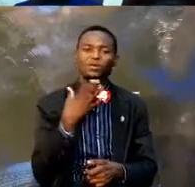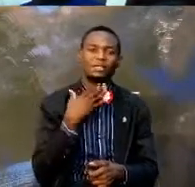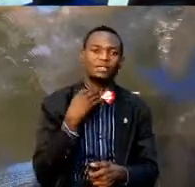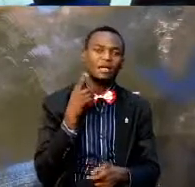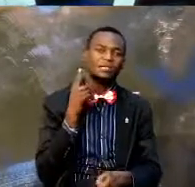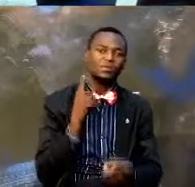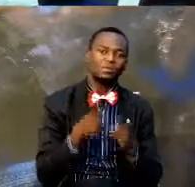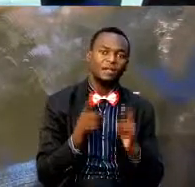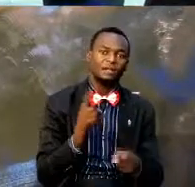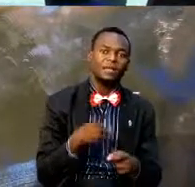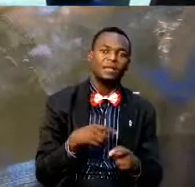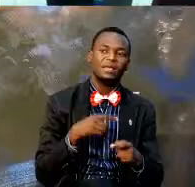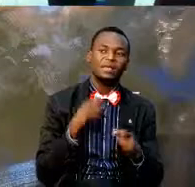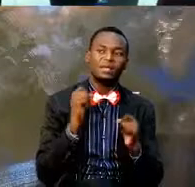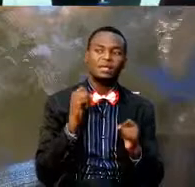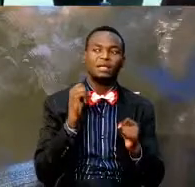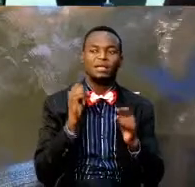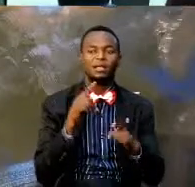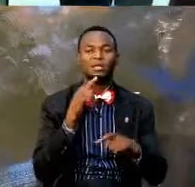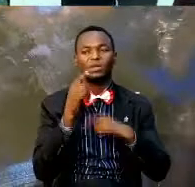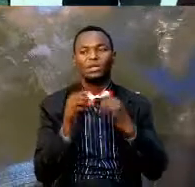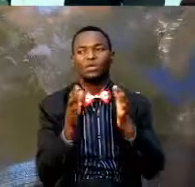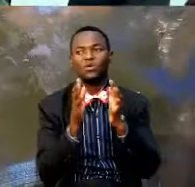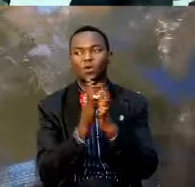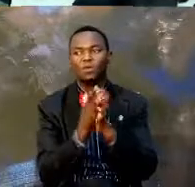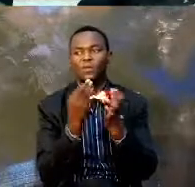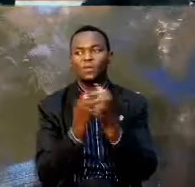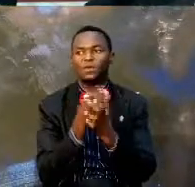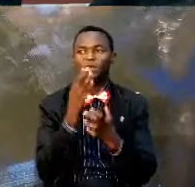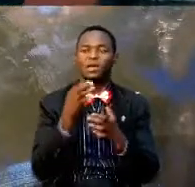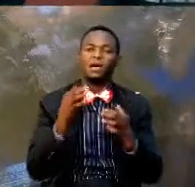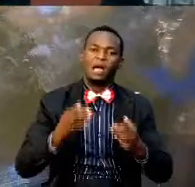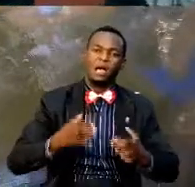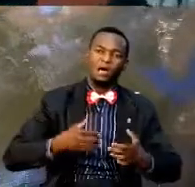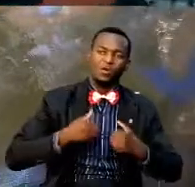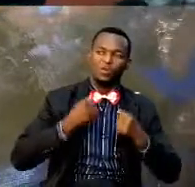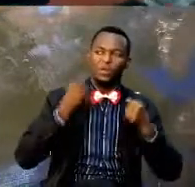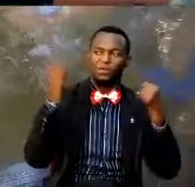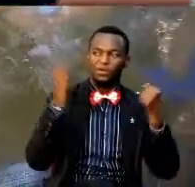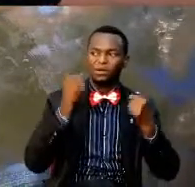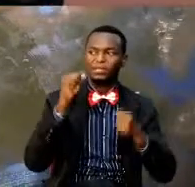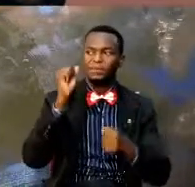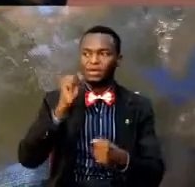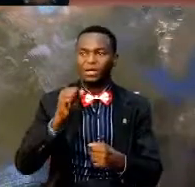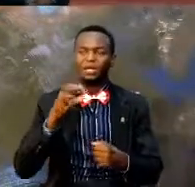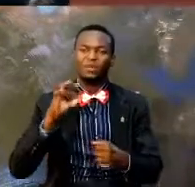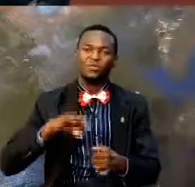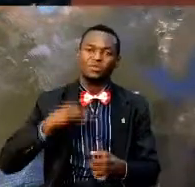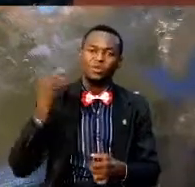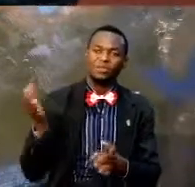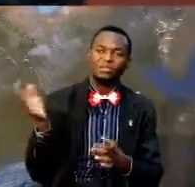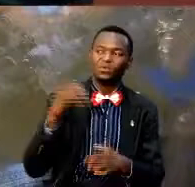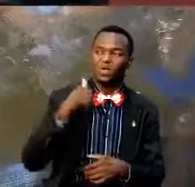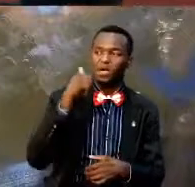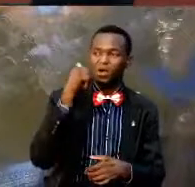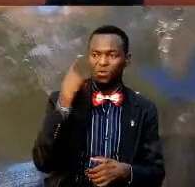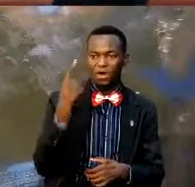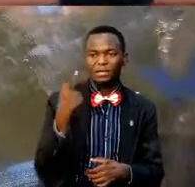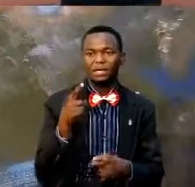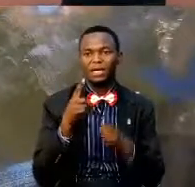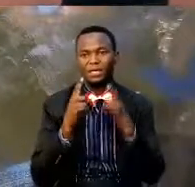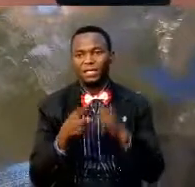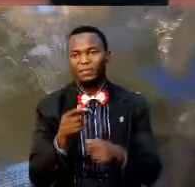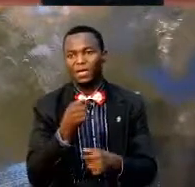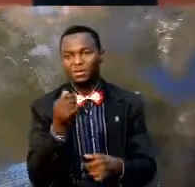utembee ili tuendelee kuomba na wewe. Bwana endelee kwa ujasiri wa kuendelea kusema ndio. Hata kama ulijitoa tangu siku ya kwanza, tembea tu